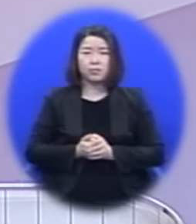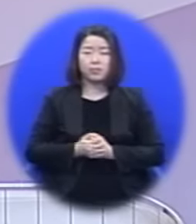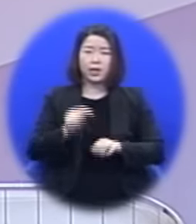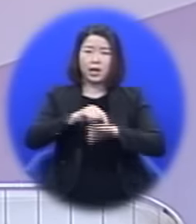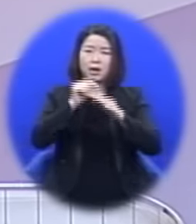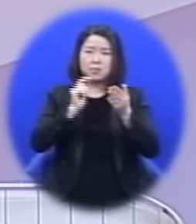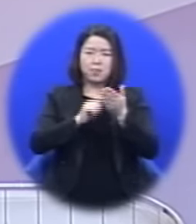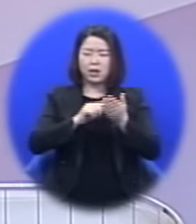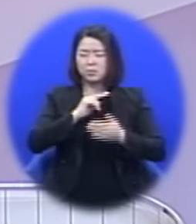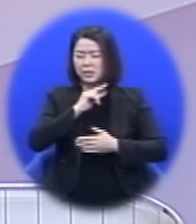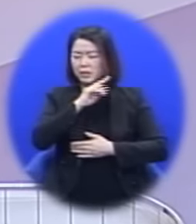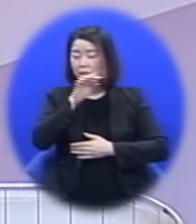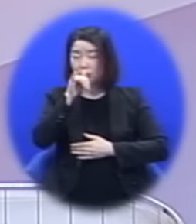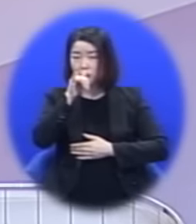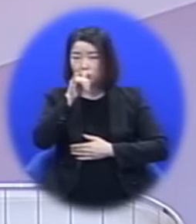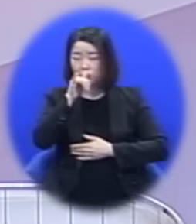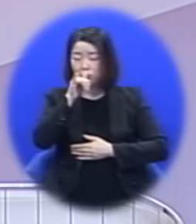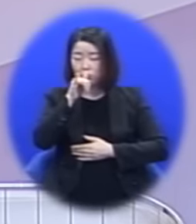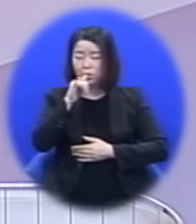마음에 의심이 들어오기